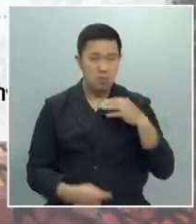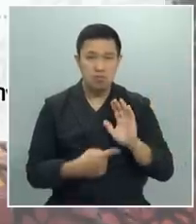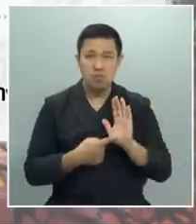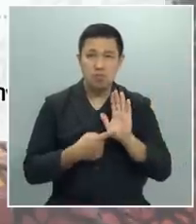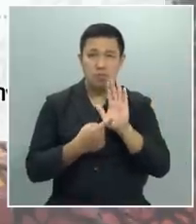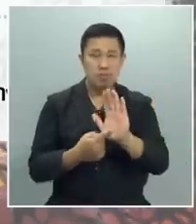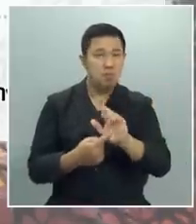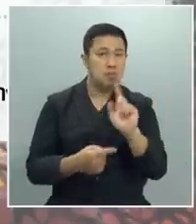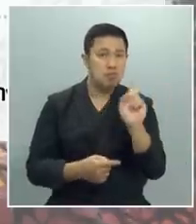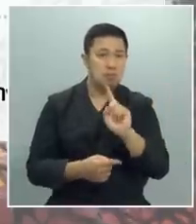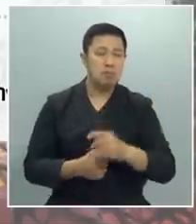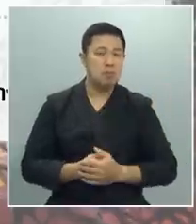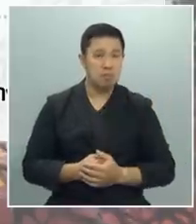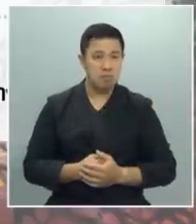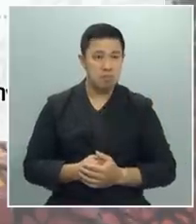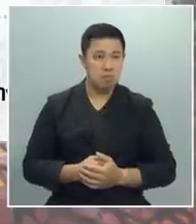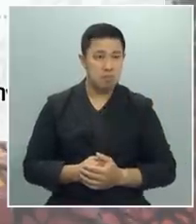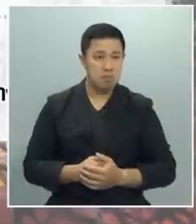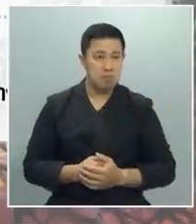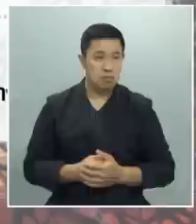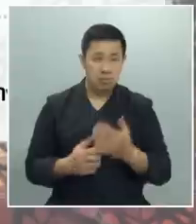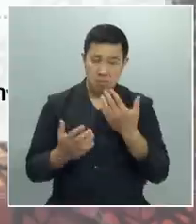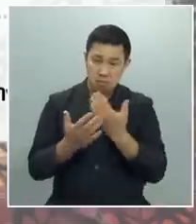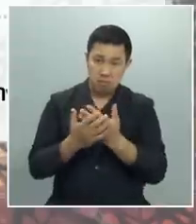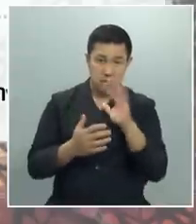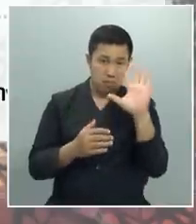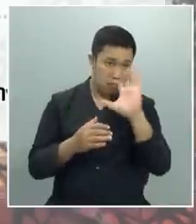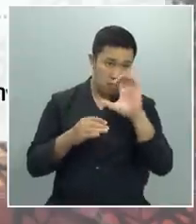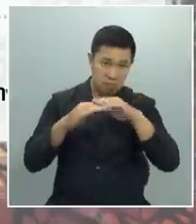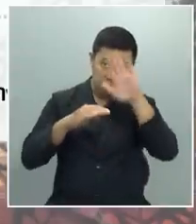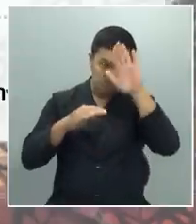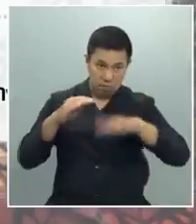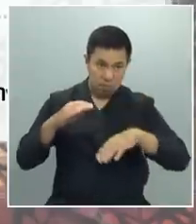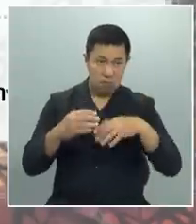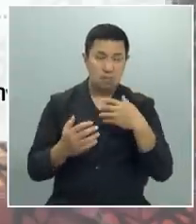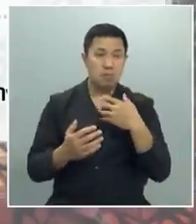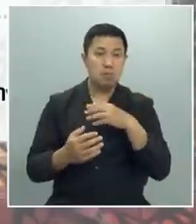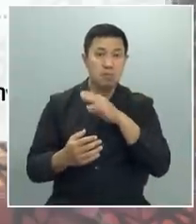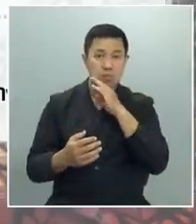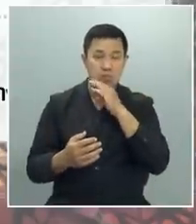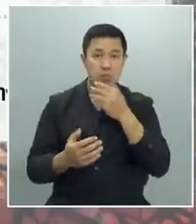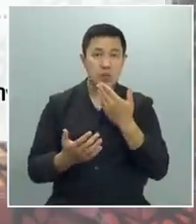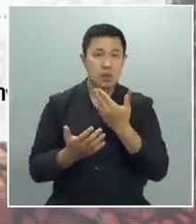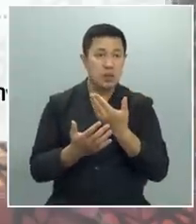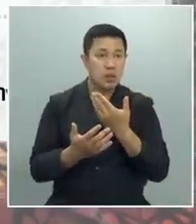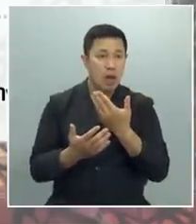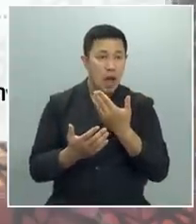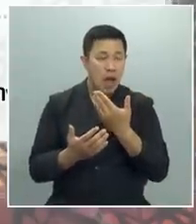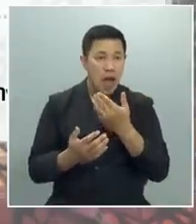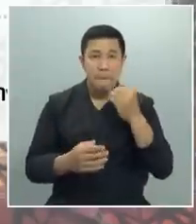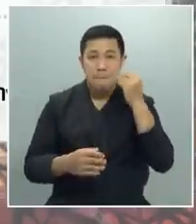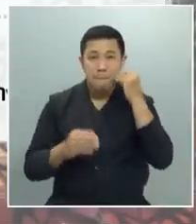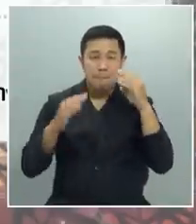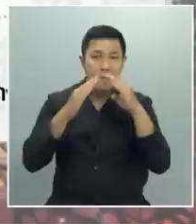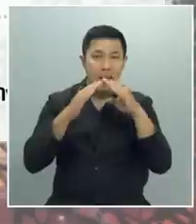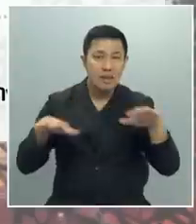ว่าใช้จัดต่ำกว่า 500หรือเกินกว่า 500ถ้ามาขอไฟเป็นบ้านอยู่อาศัย